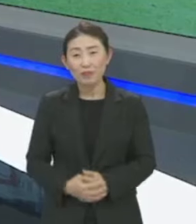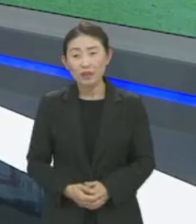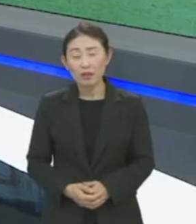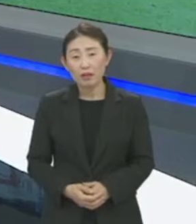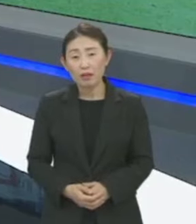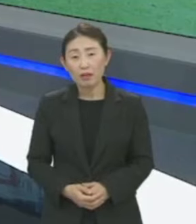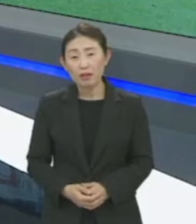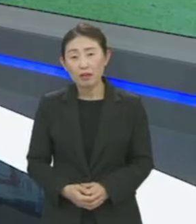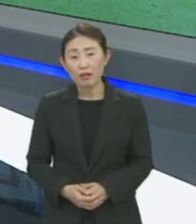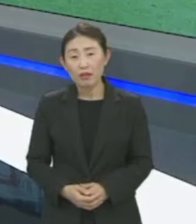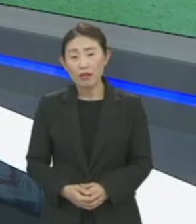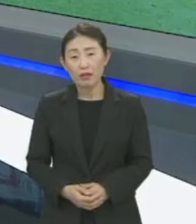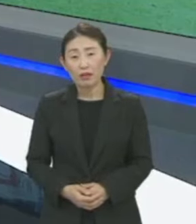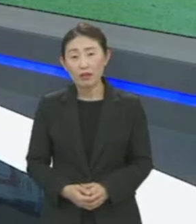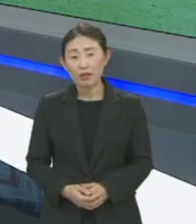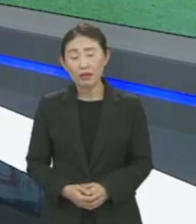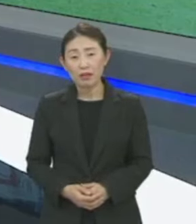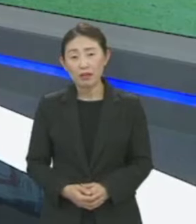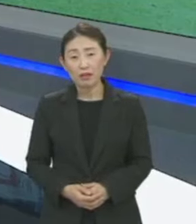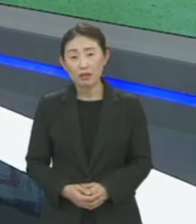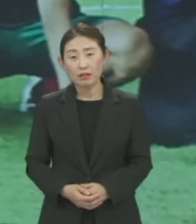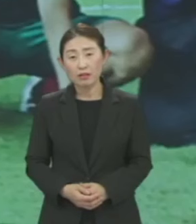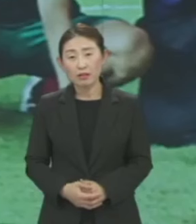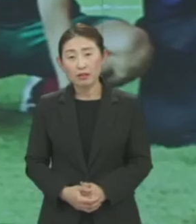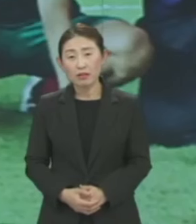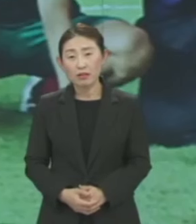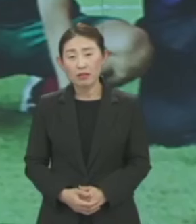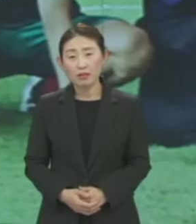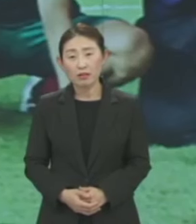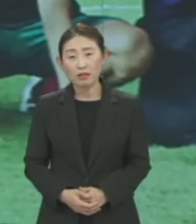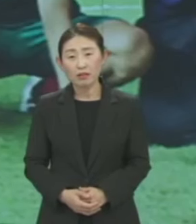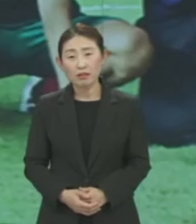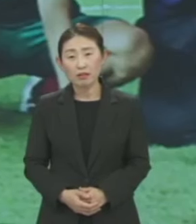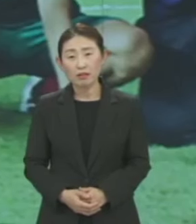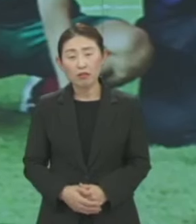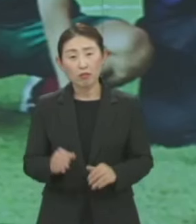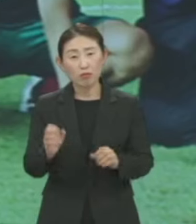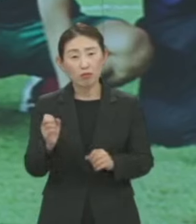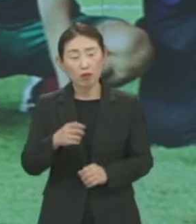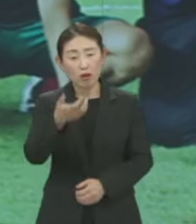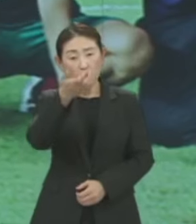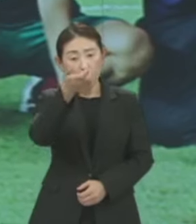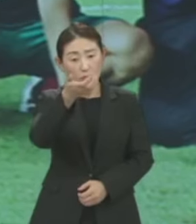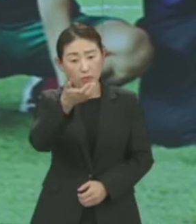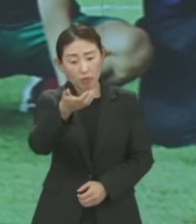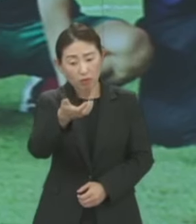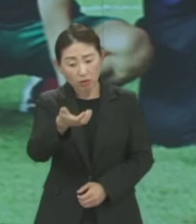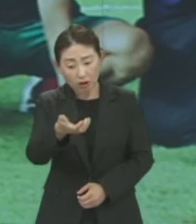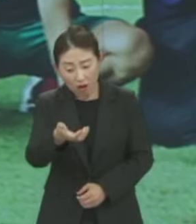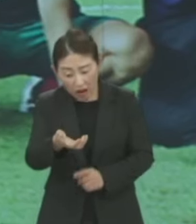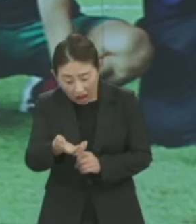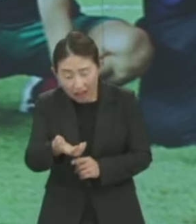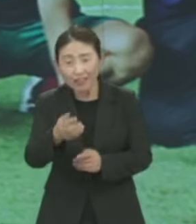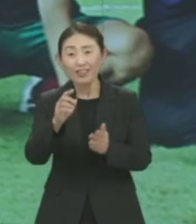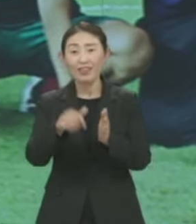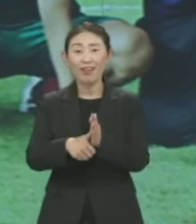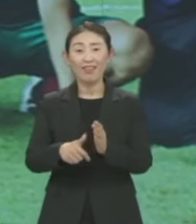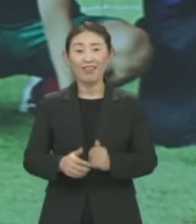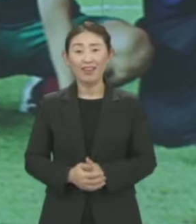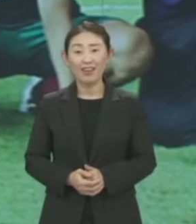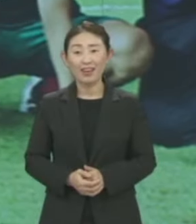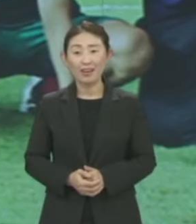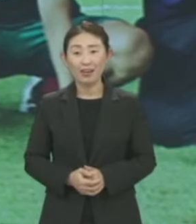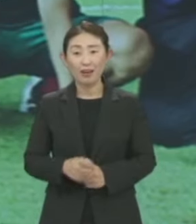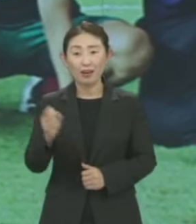하 보니까 이제 많은 팬들이 그랬을 겁니다 어 이제 이렇게 강등권으로 추락하나 하는 순간에